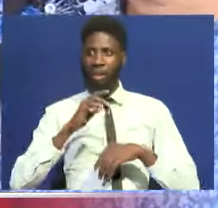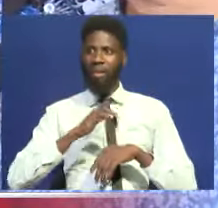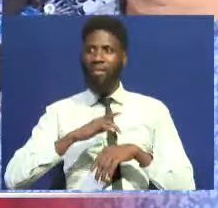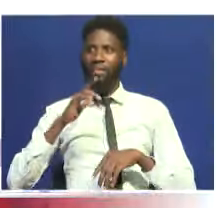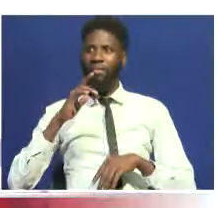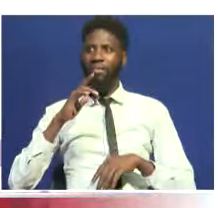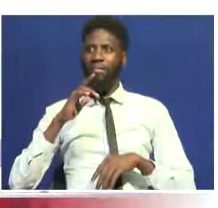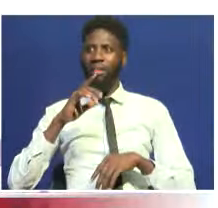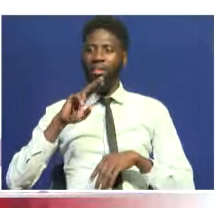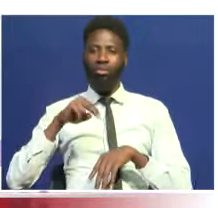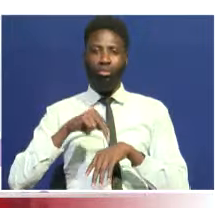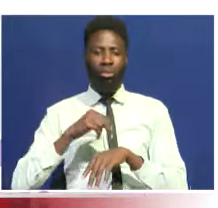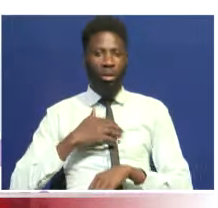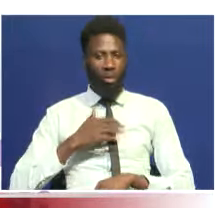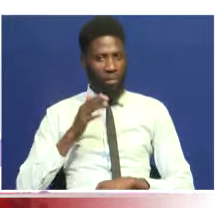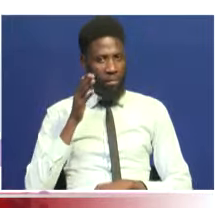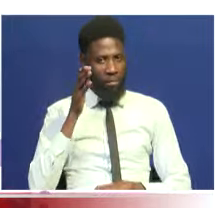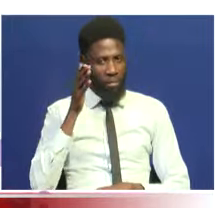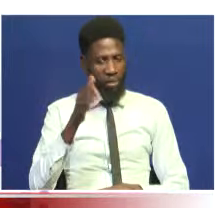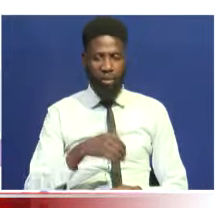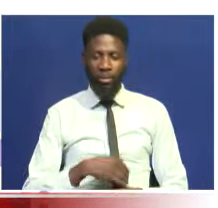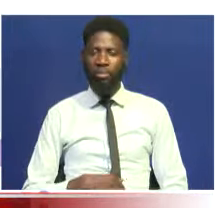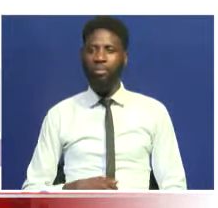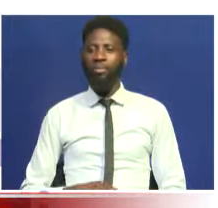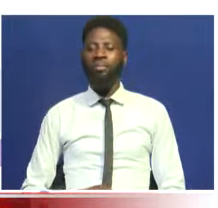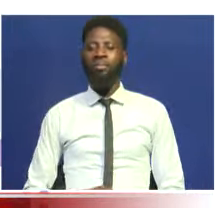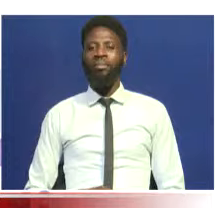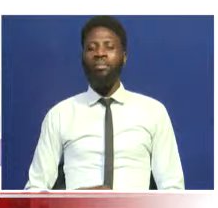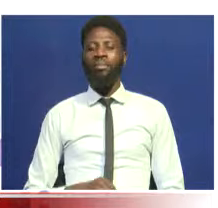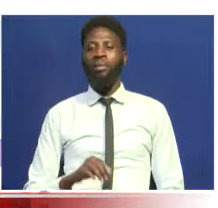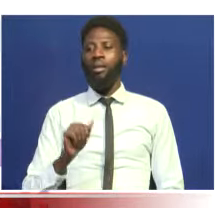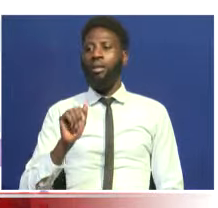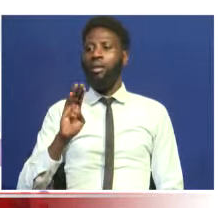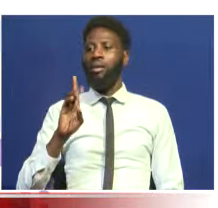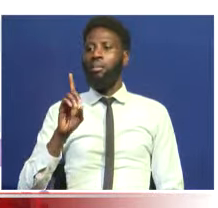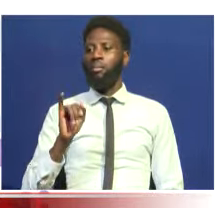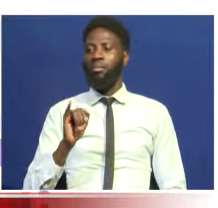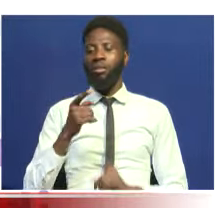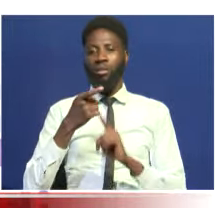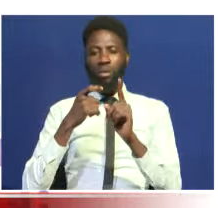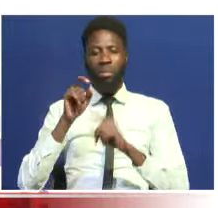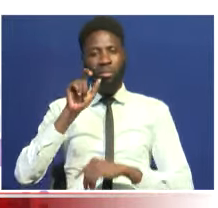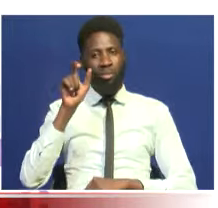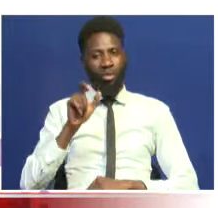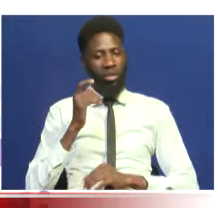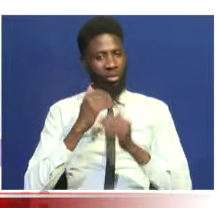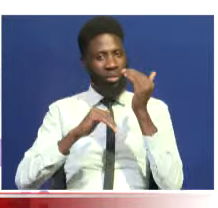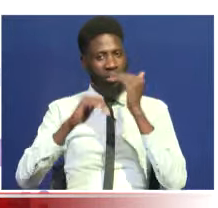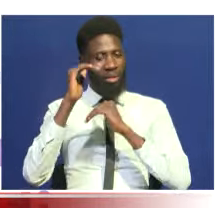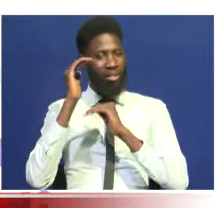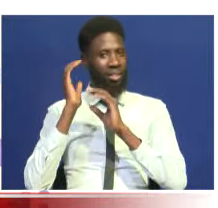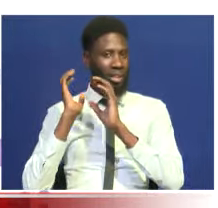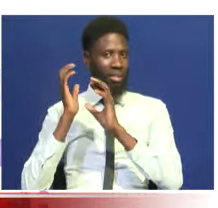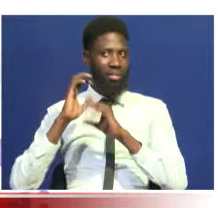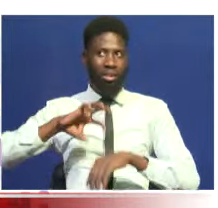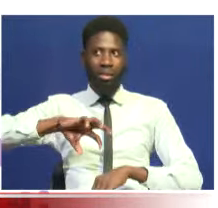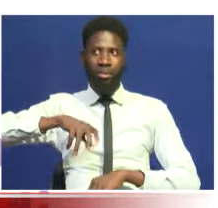to deal with that. Abdi Azizashim, kutoka chuo kikuu cha Pwani, kaunti ya Kilifi.